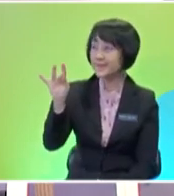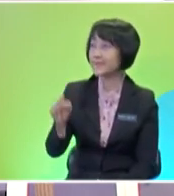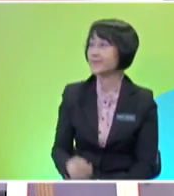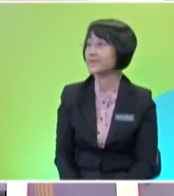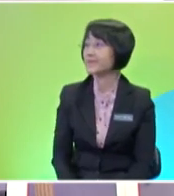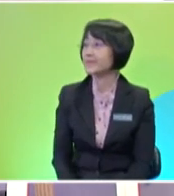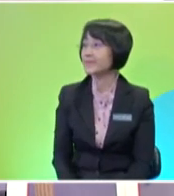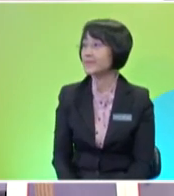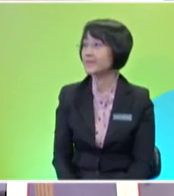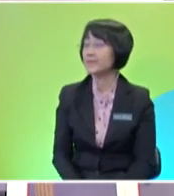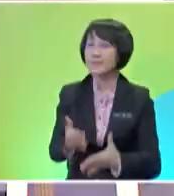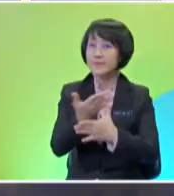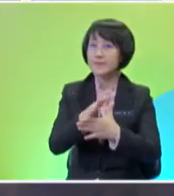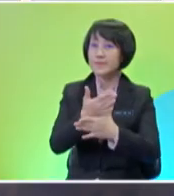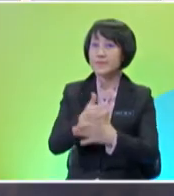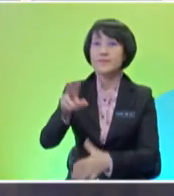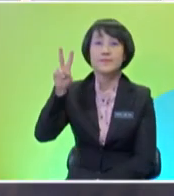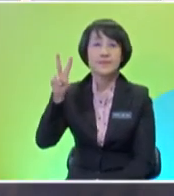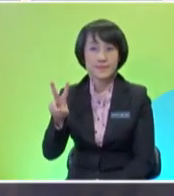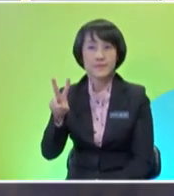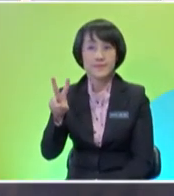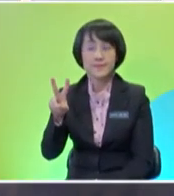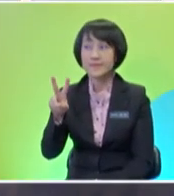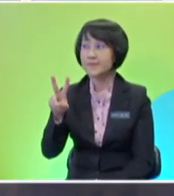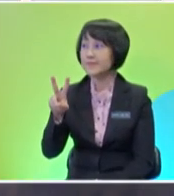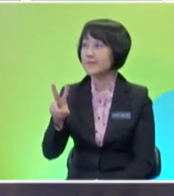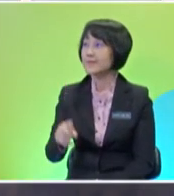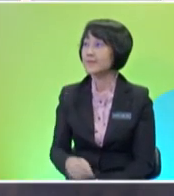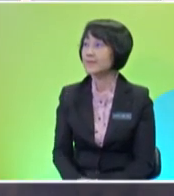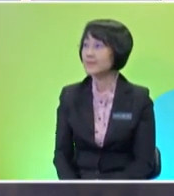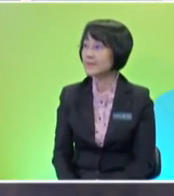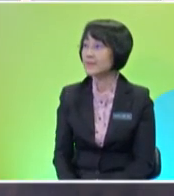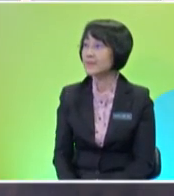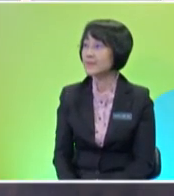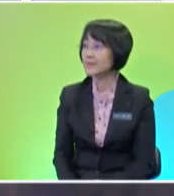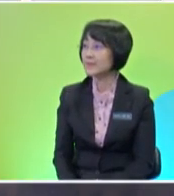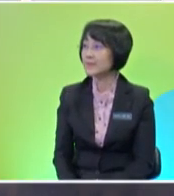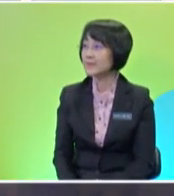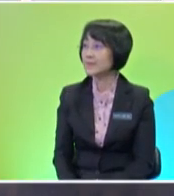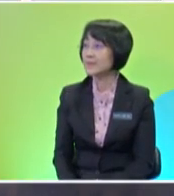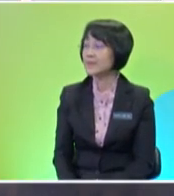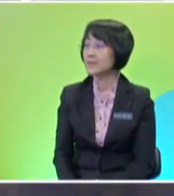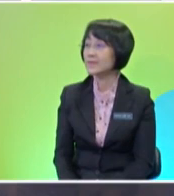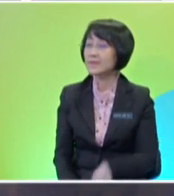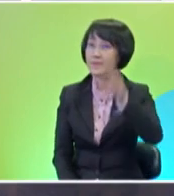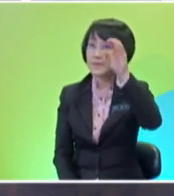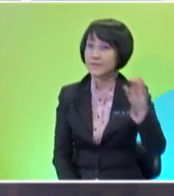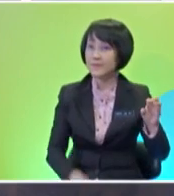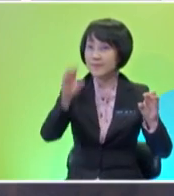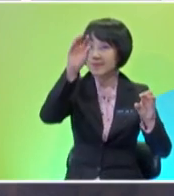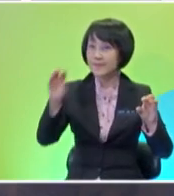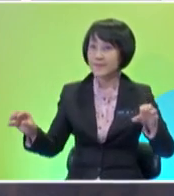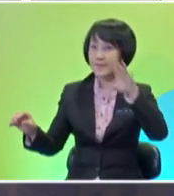kita bagikan kepada dua jadi satu dua satu